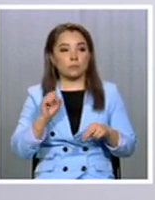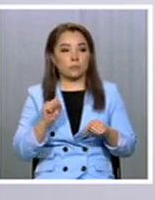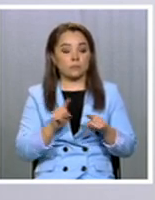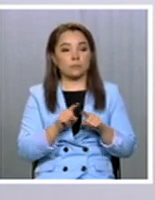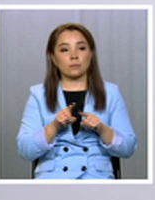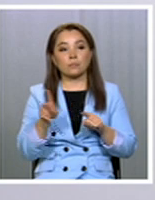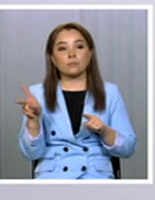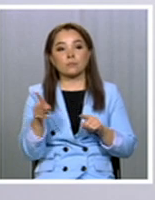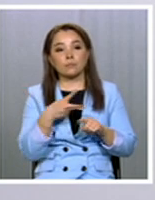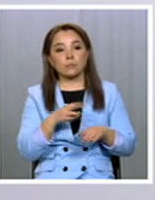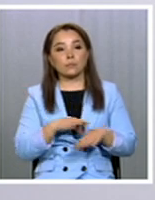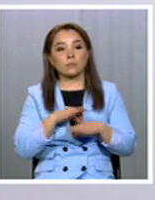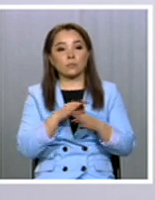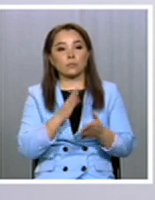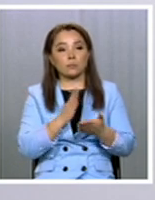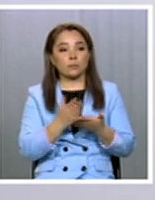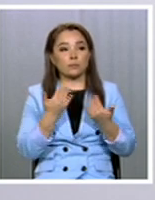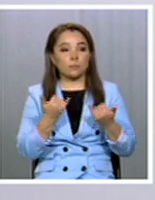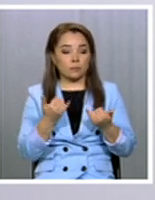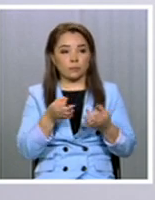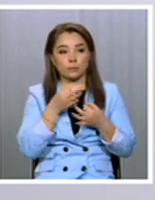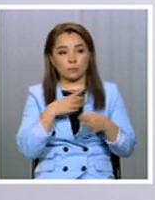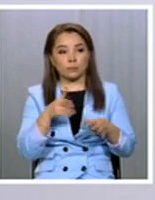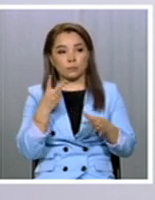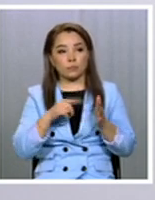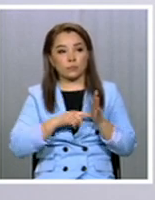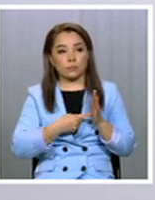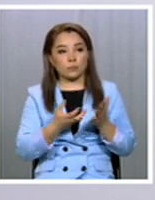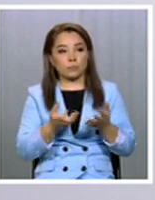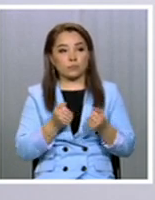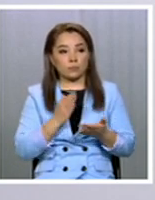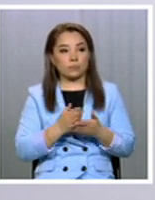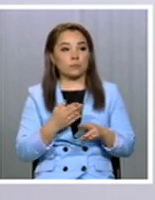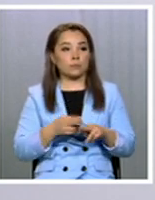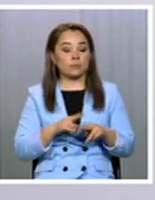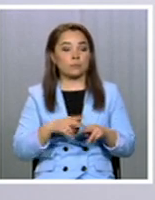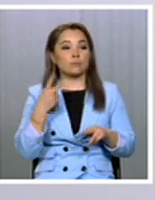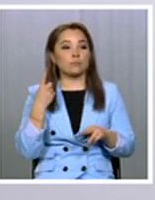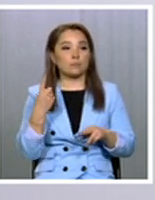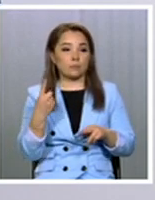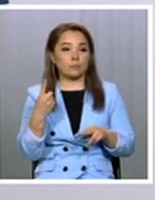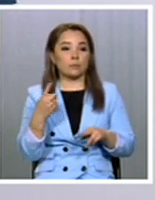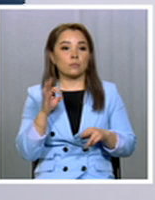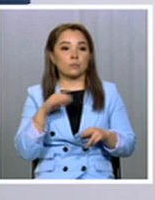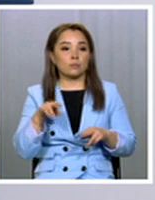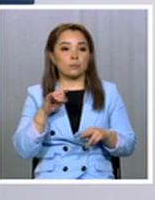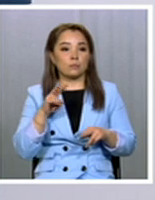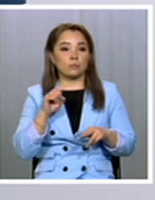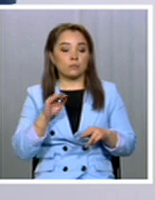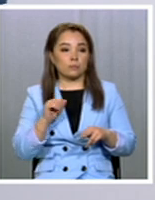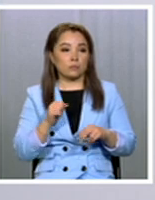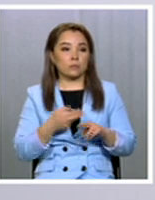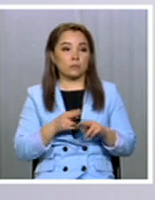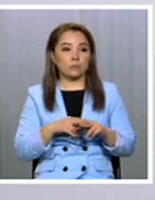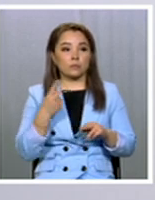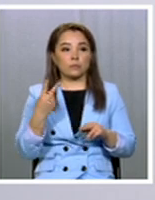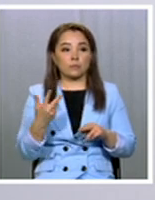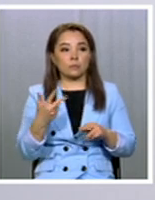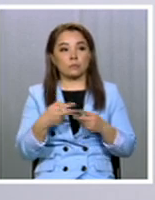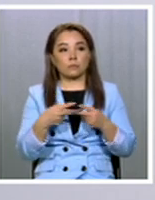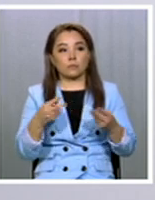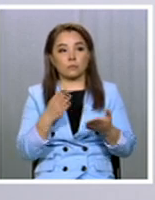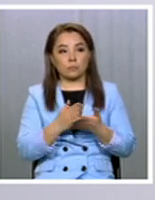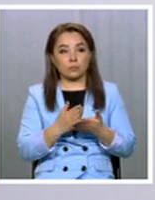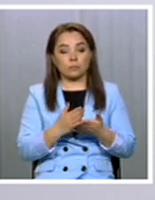жүргізейік. Бұл түзудің бойынан кез келген екі нүктені аламыз. Оның біреуінің ординатасы 3-ке тең дейді. Яғни А нүктесінің